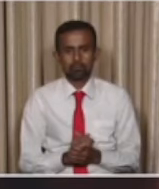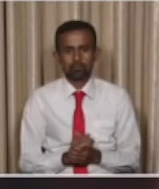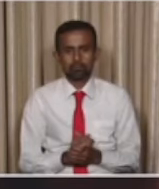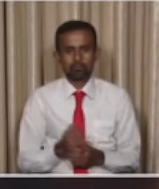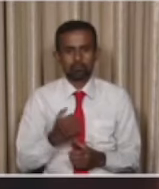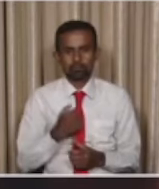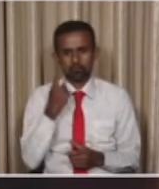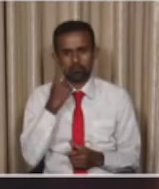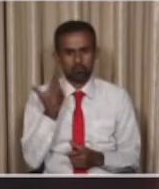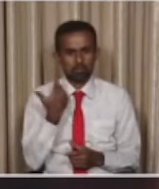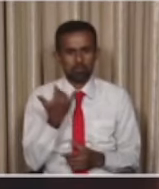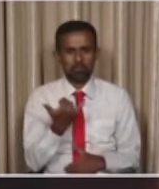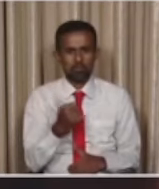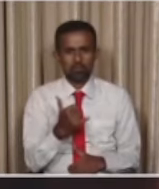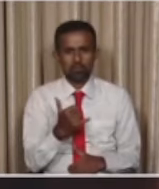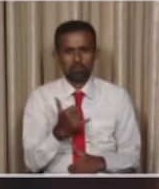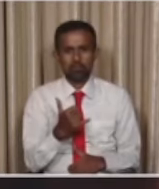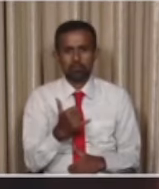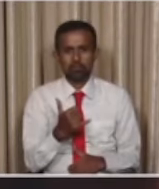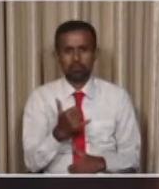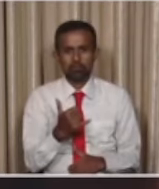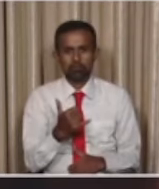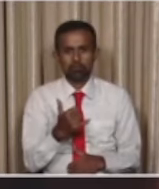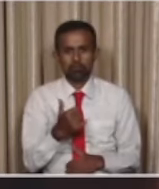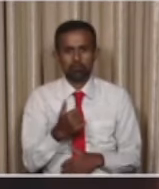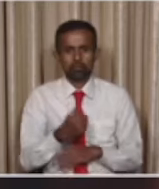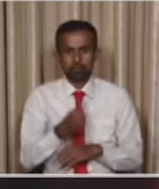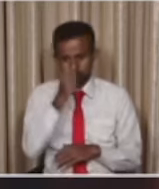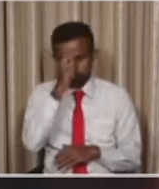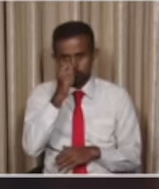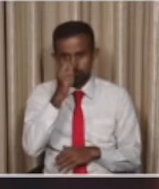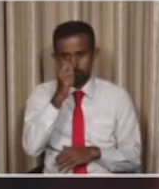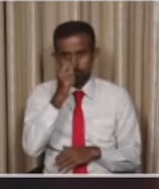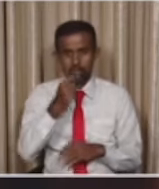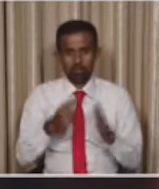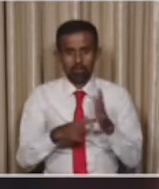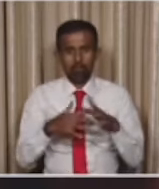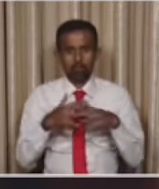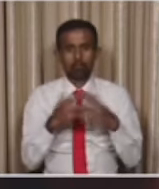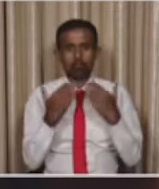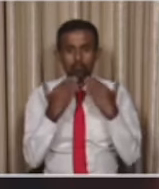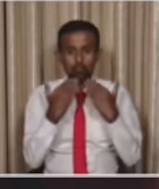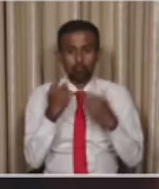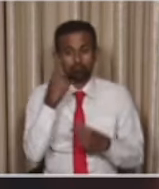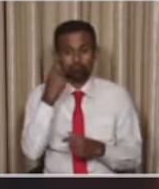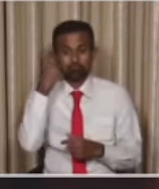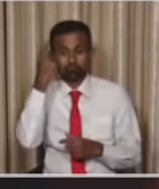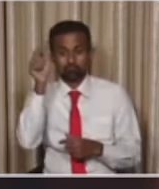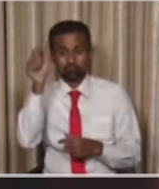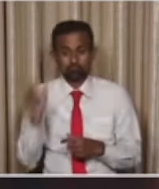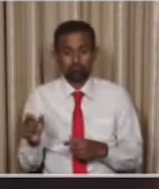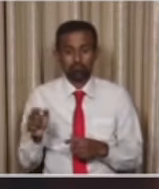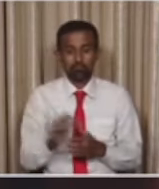නම් දන්නේ නැහැ සමහර මේ මුලාසනේ අපේ මන්ත්‍රීතුමා නීති උපදේශකලා ඕස්තරලා